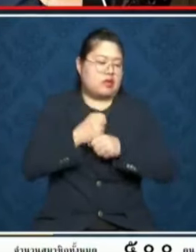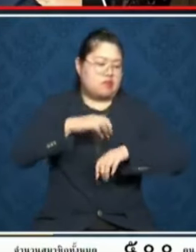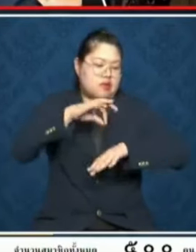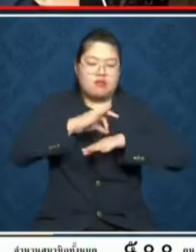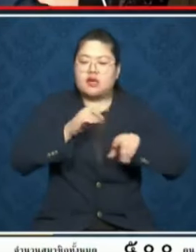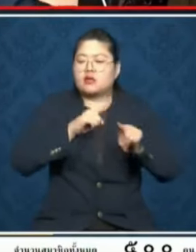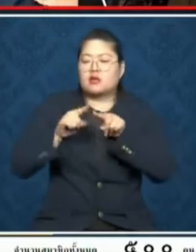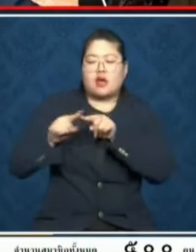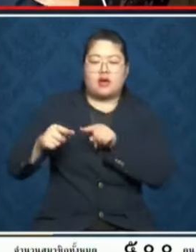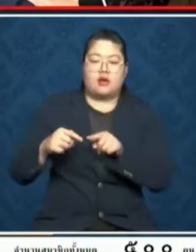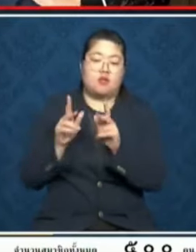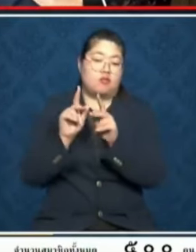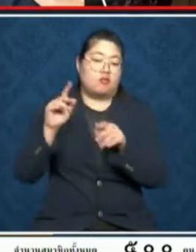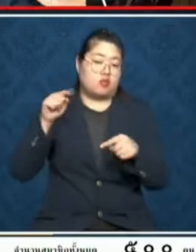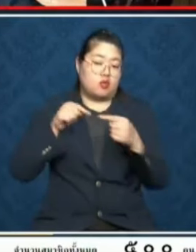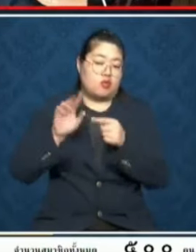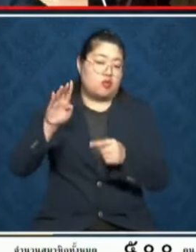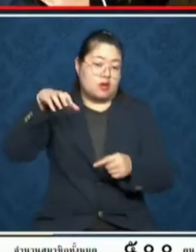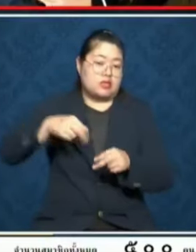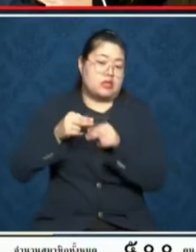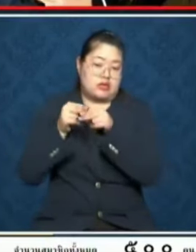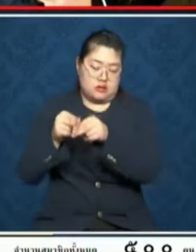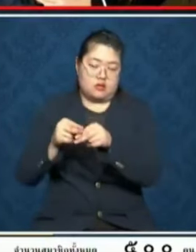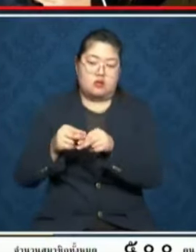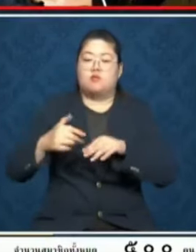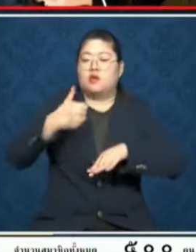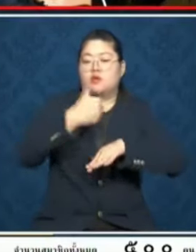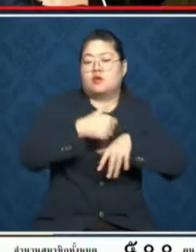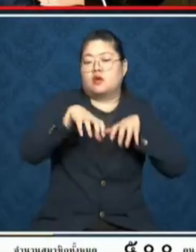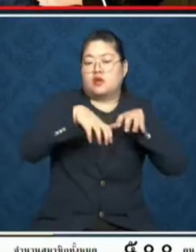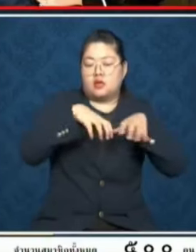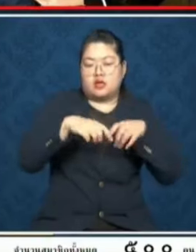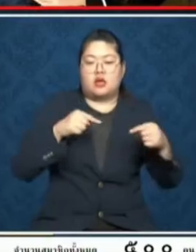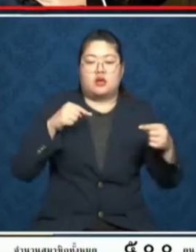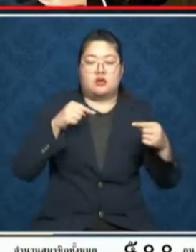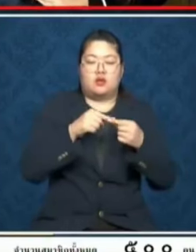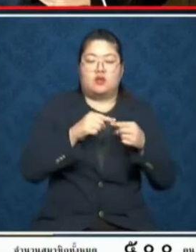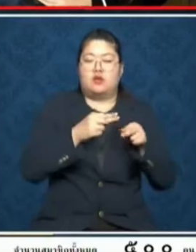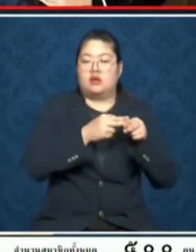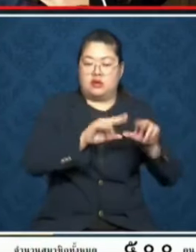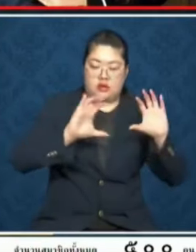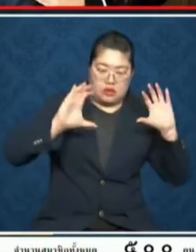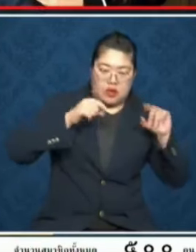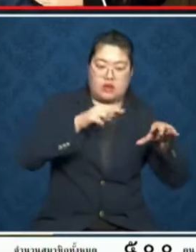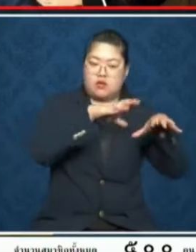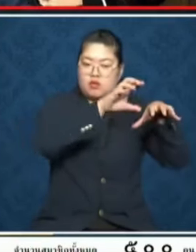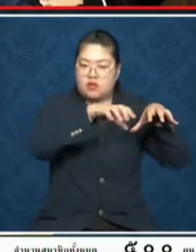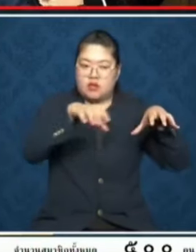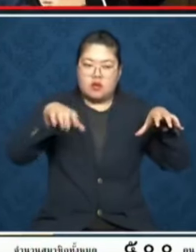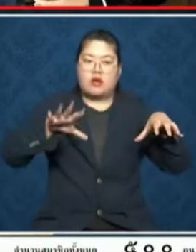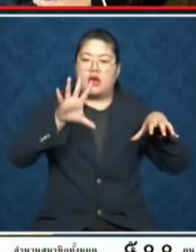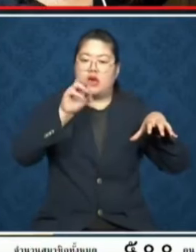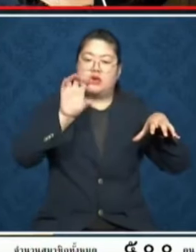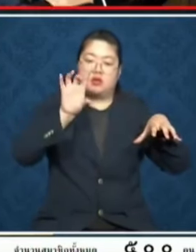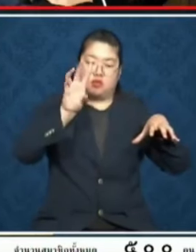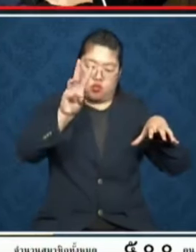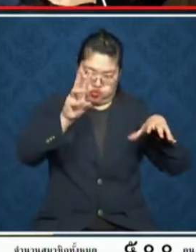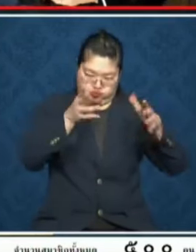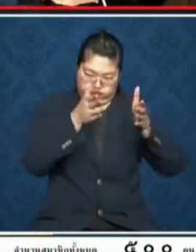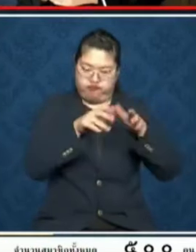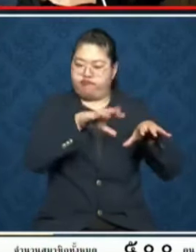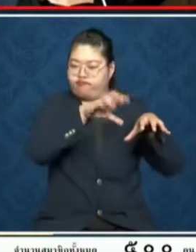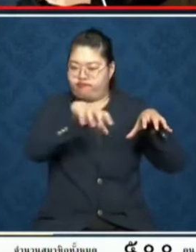ในตำแหน่งในบริษัทเอกชนและตำแหน่งผู้บริหารในบอร์ดรัฐวิสาหกิจ ทั้ง30ทั้ง56แห่งซึ่ง